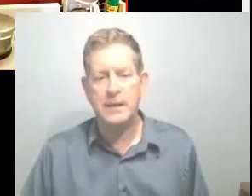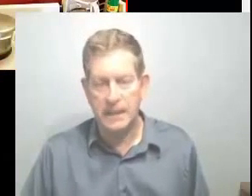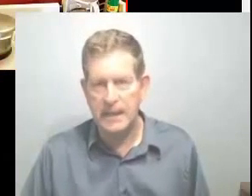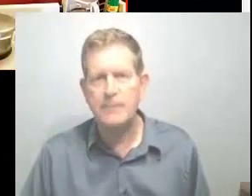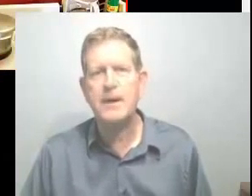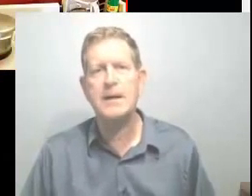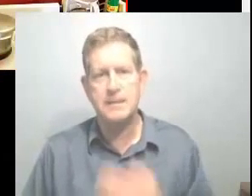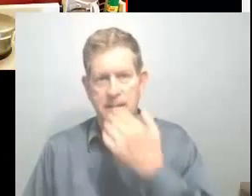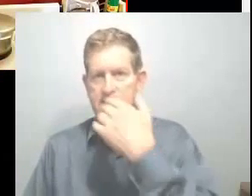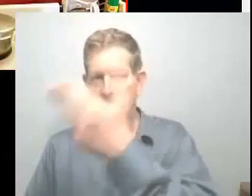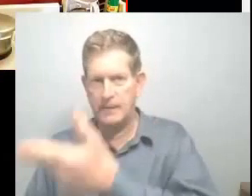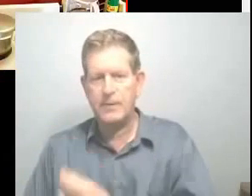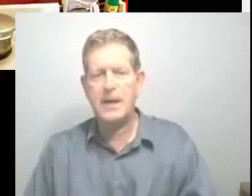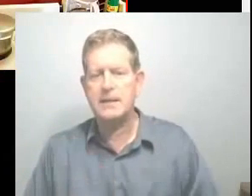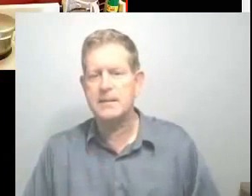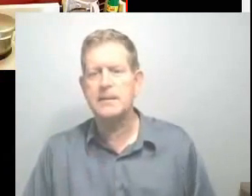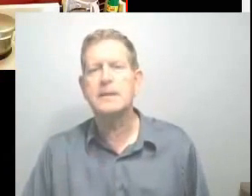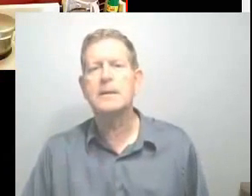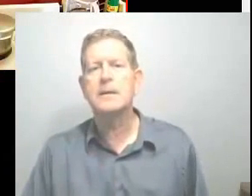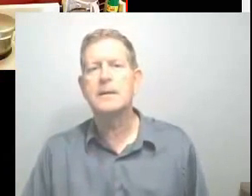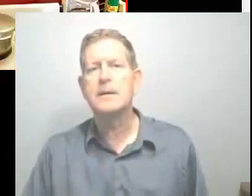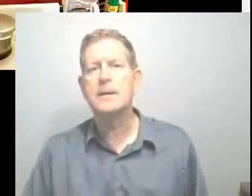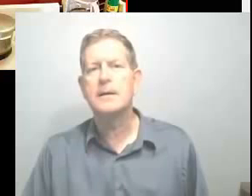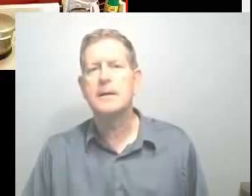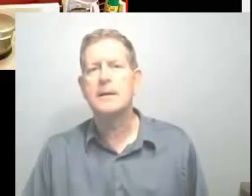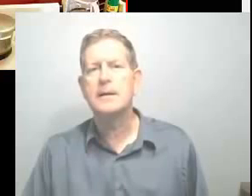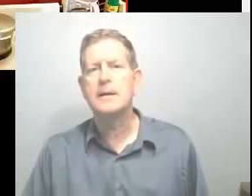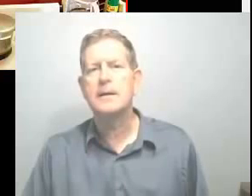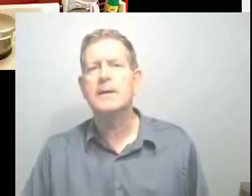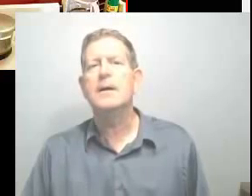les devoirs. Quelle est la phrase? Dites la phrase.